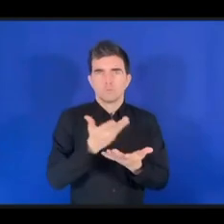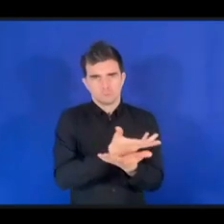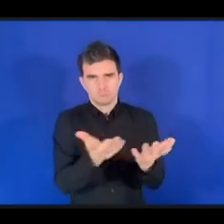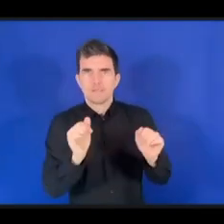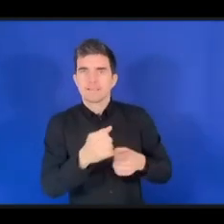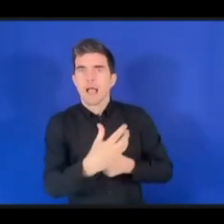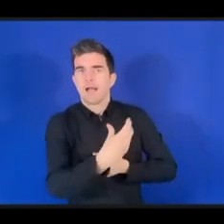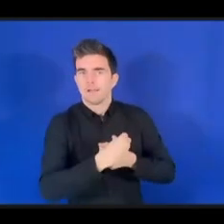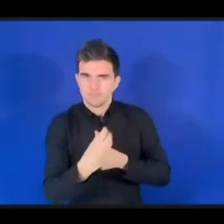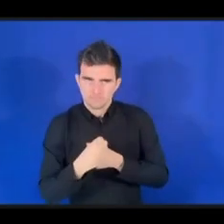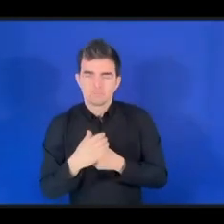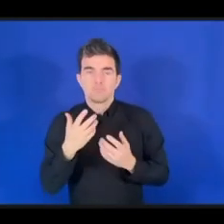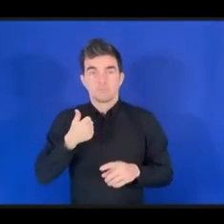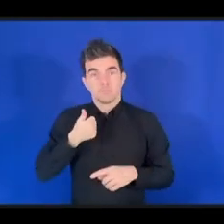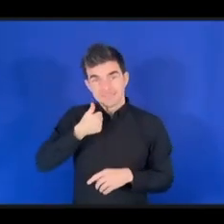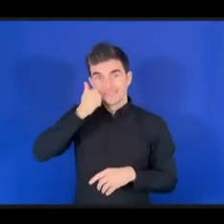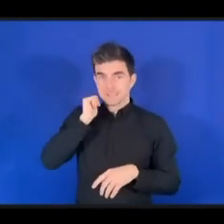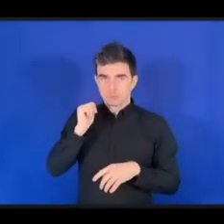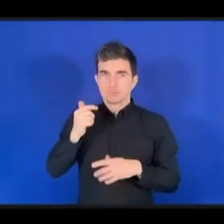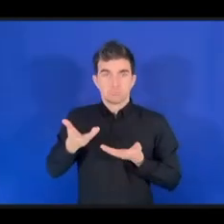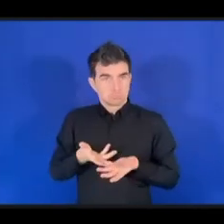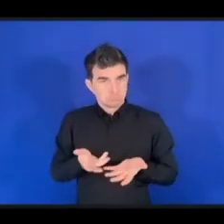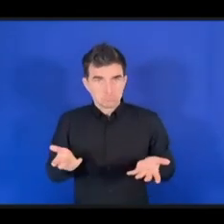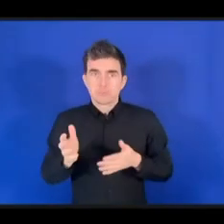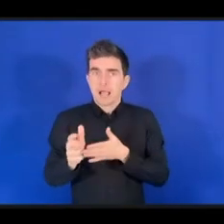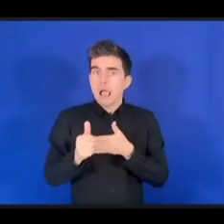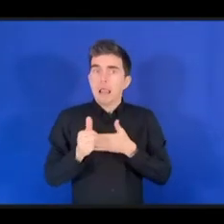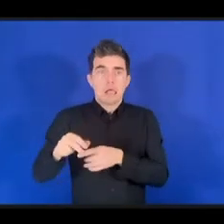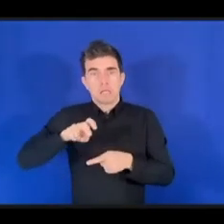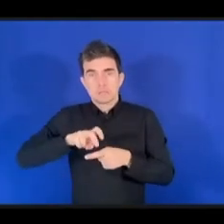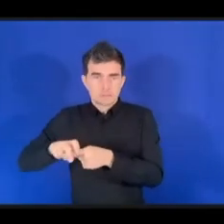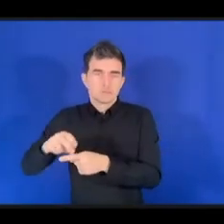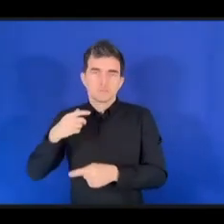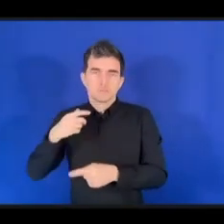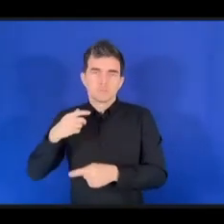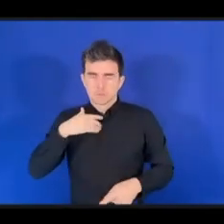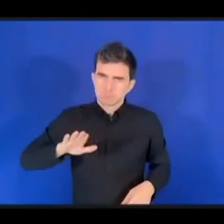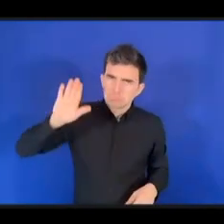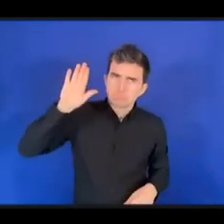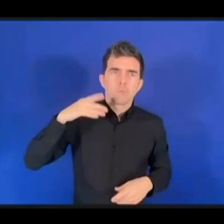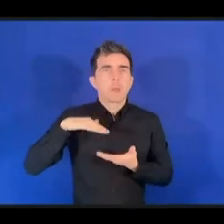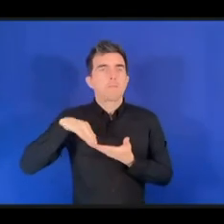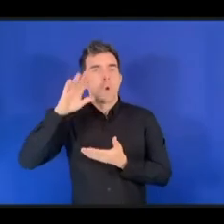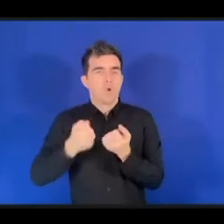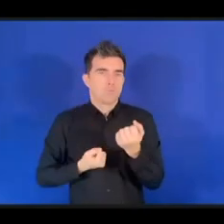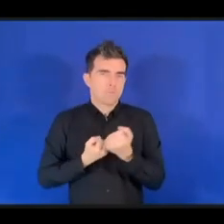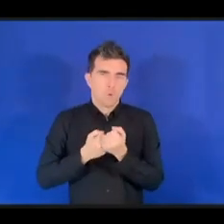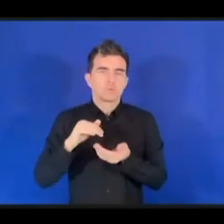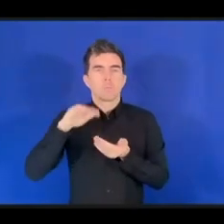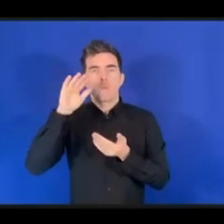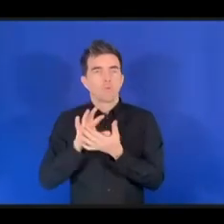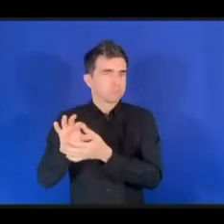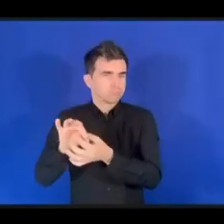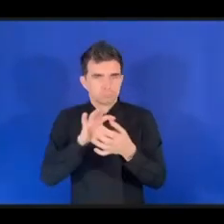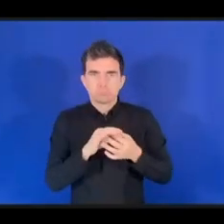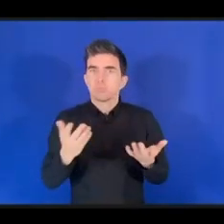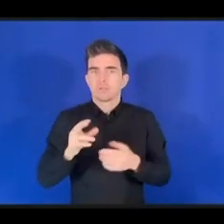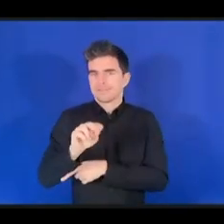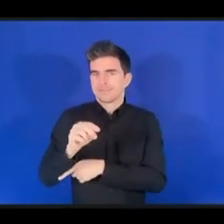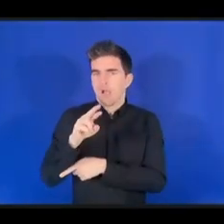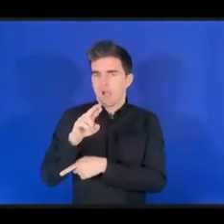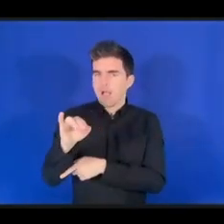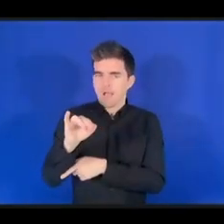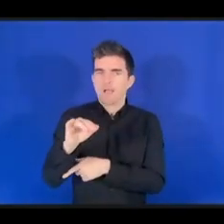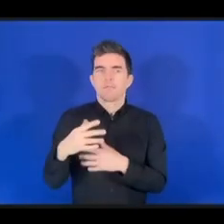上，我们讲到了 NRI 之间的联系都是些什么，而且呢，也在想我们是不是应